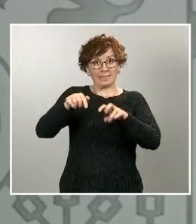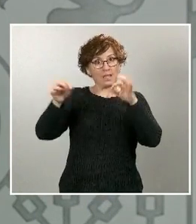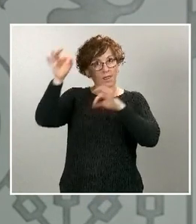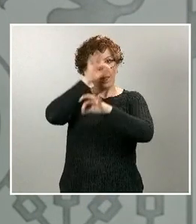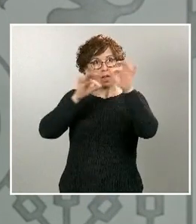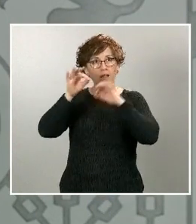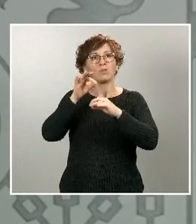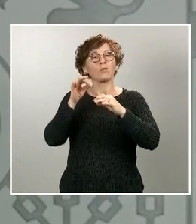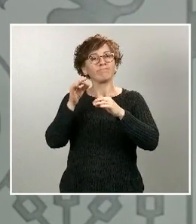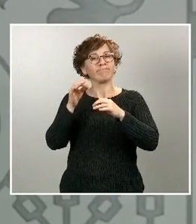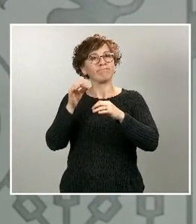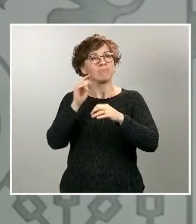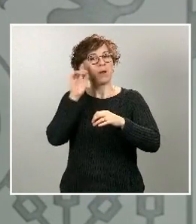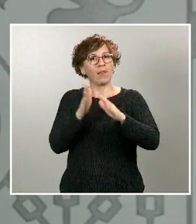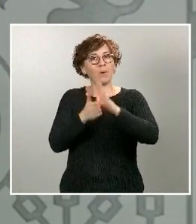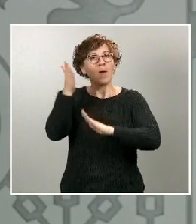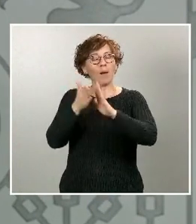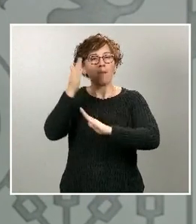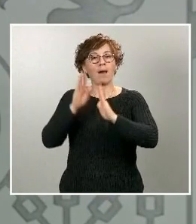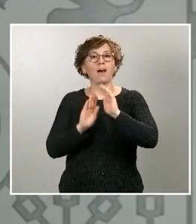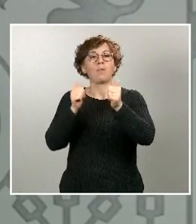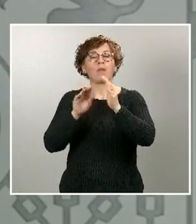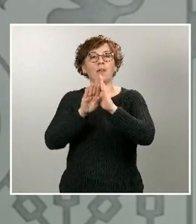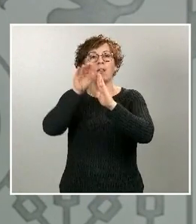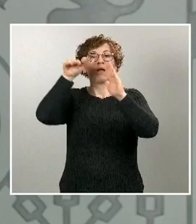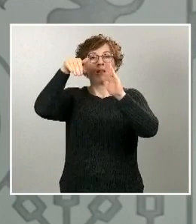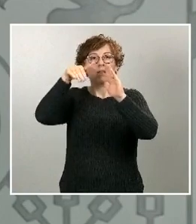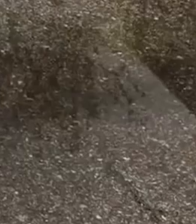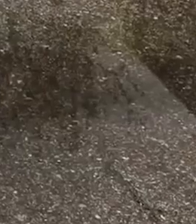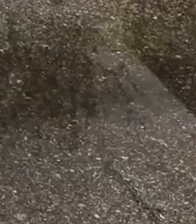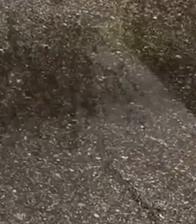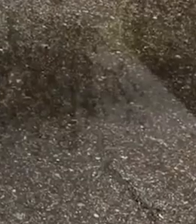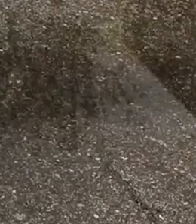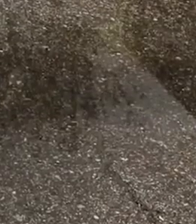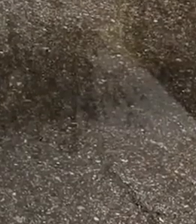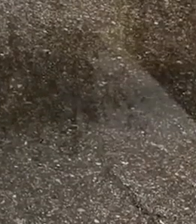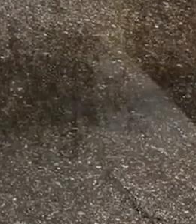que l'on constate une poursuite de la tendance au ralentissement que nous avons commencé à observer.